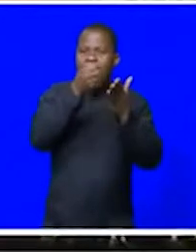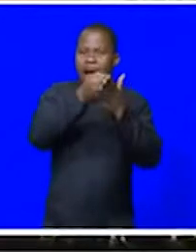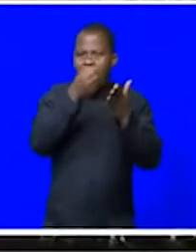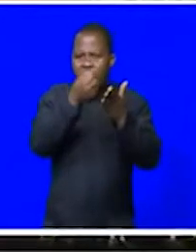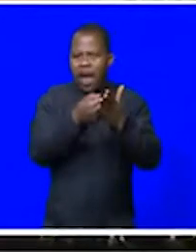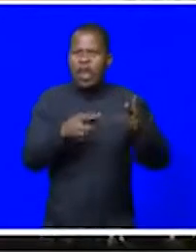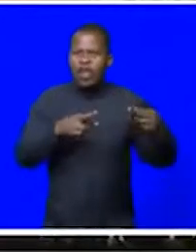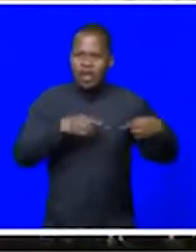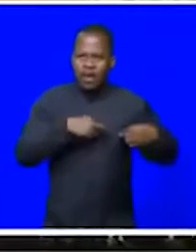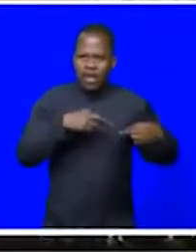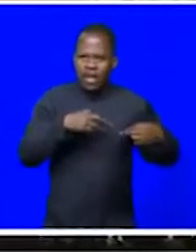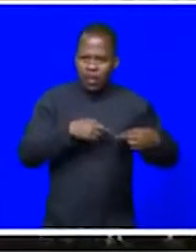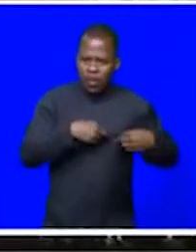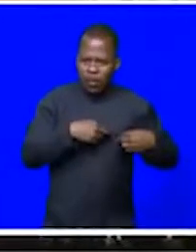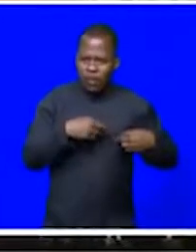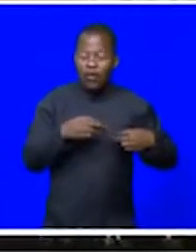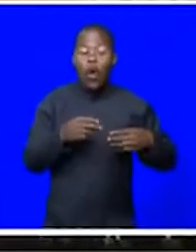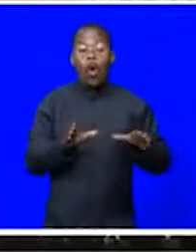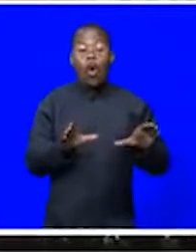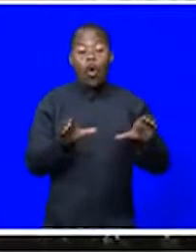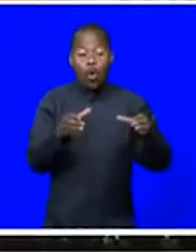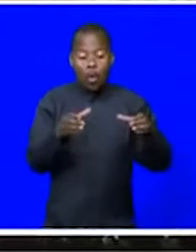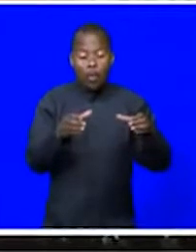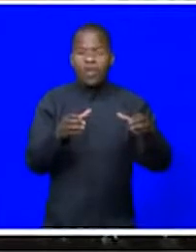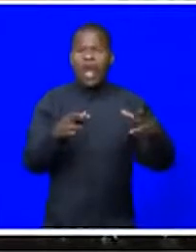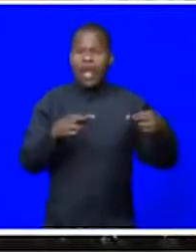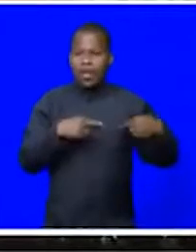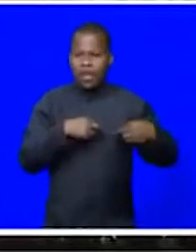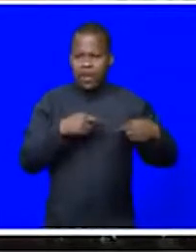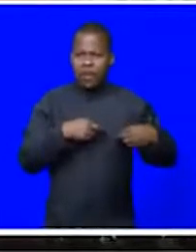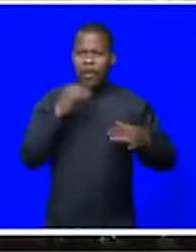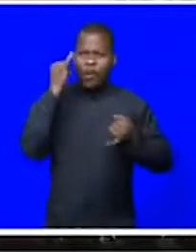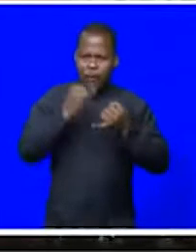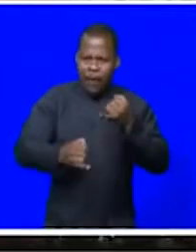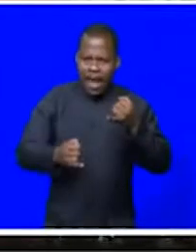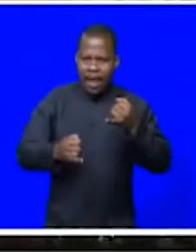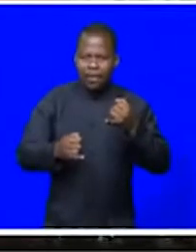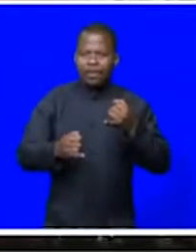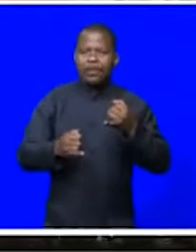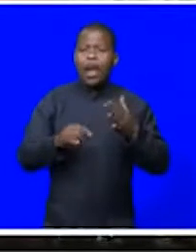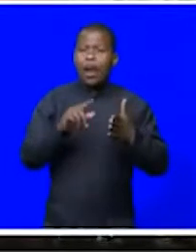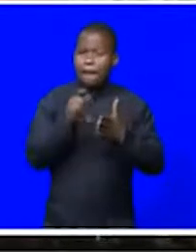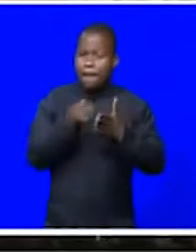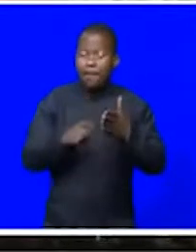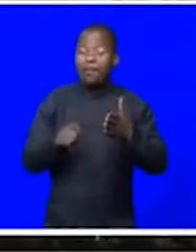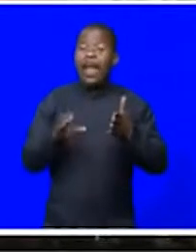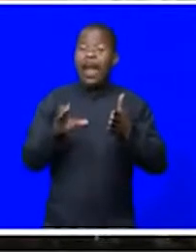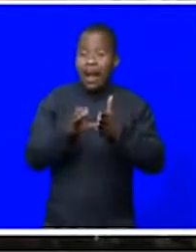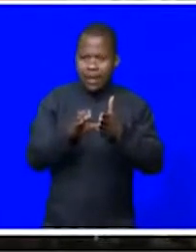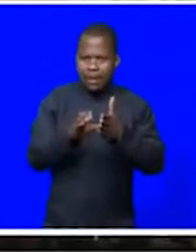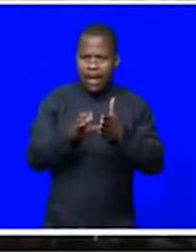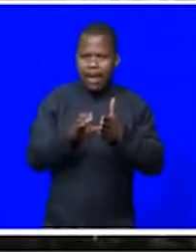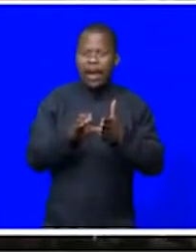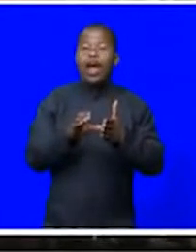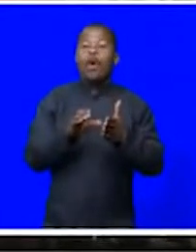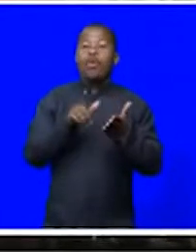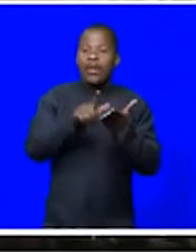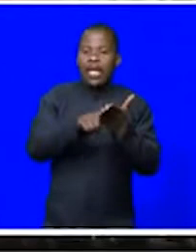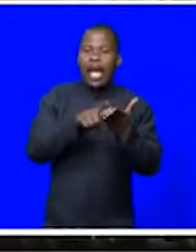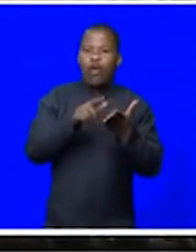ekubekeni kwelibandla litawelusa libandla lelingamele lihlolo i-Examinations Council of Eswatini Bill number 11